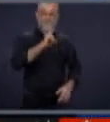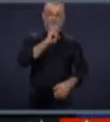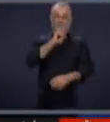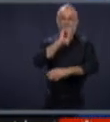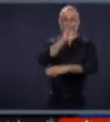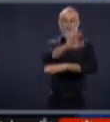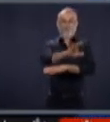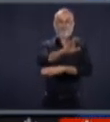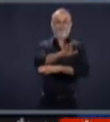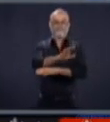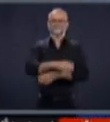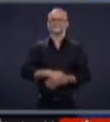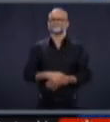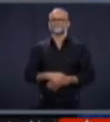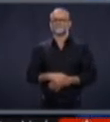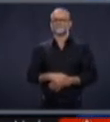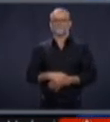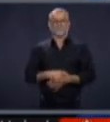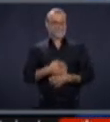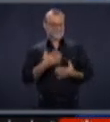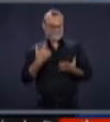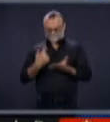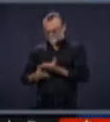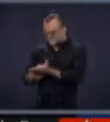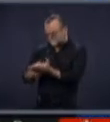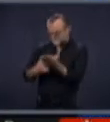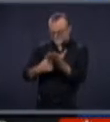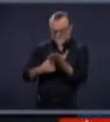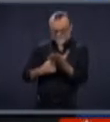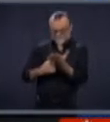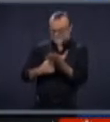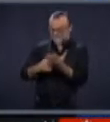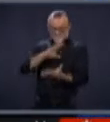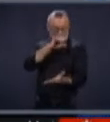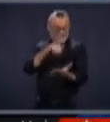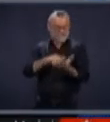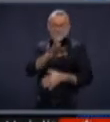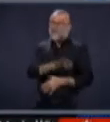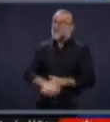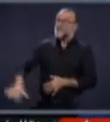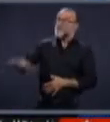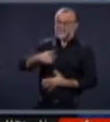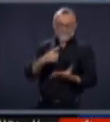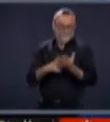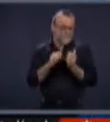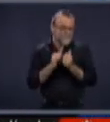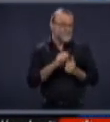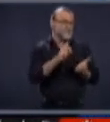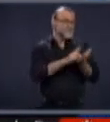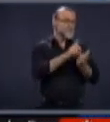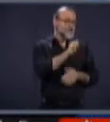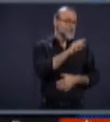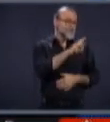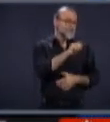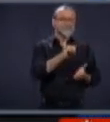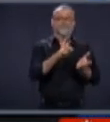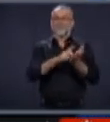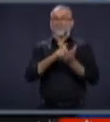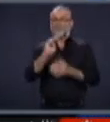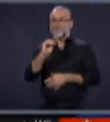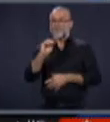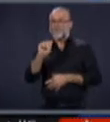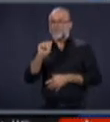been discussing. Nous avons discuté de la réouverture des commerces dans la région de Montréal, Dr. Arruda, Dr.